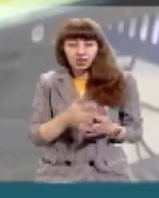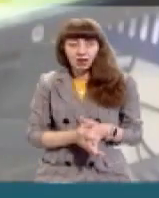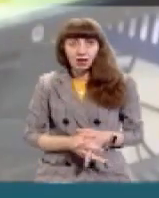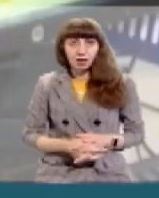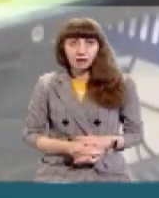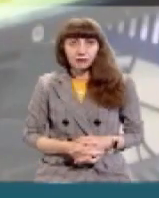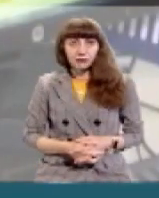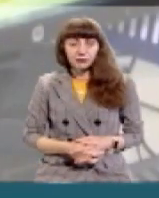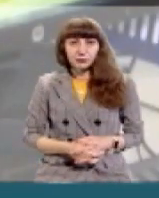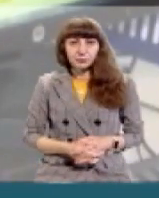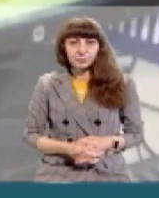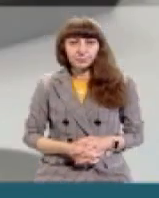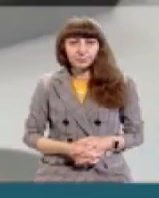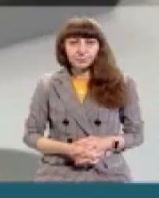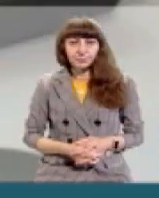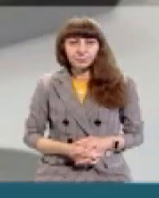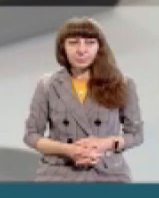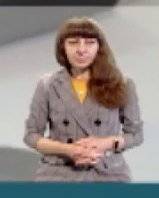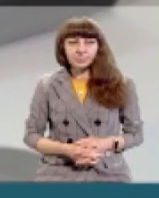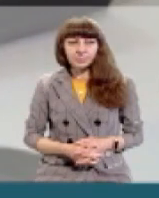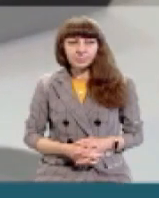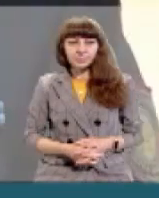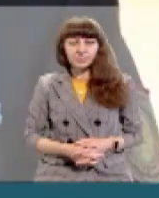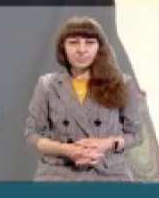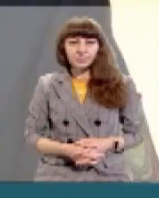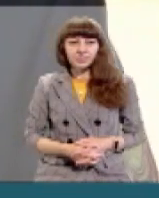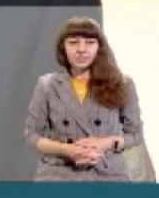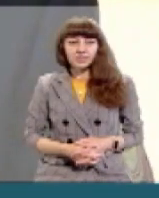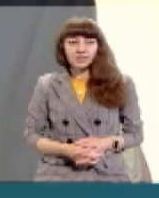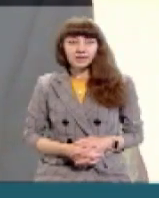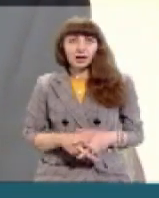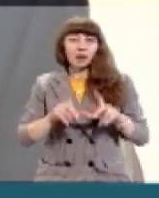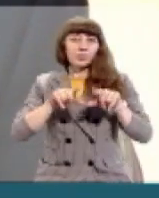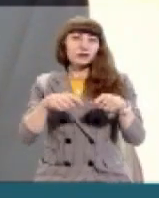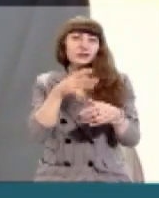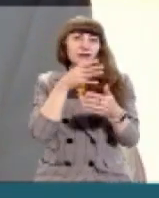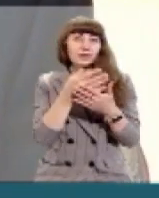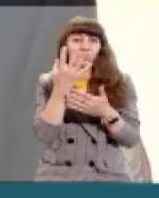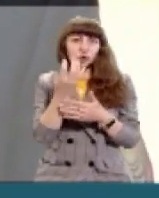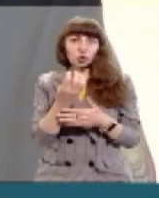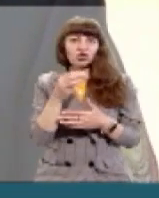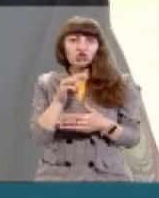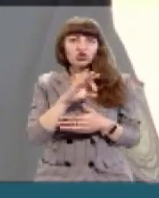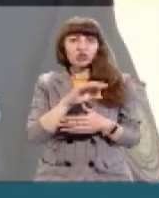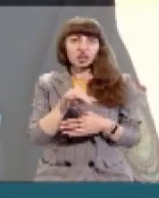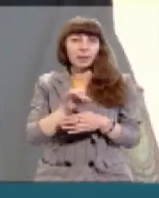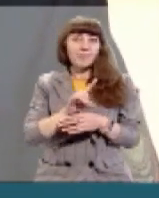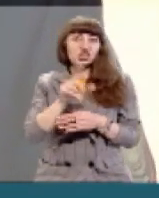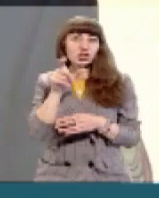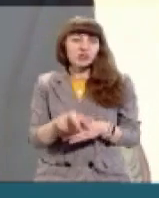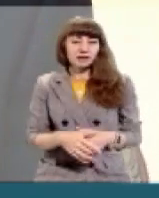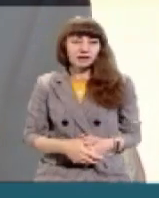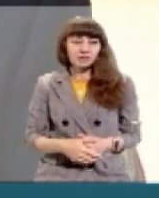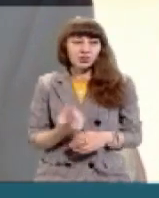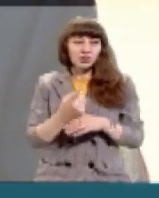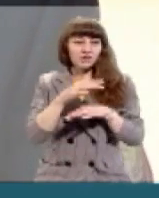терген 500 мың теңгесін алаяққа өз қолымен бере салған. 15 числа у нас был прям вал телефонных звонков. Бұл